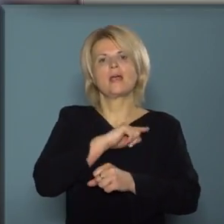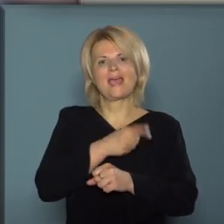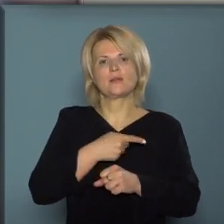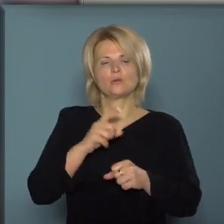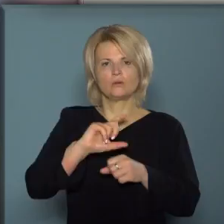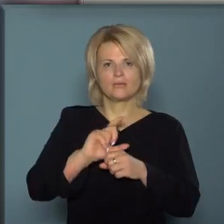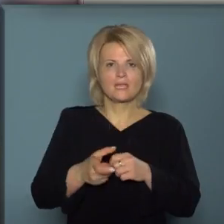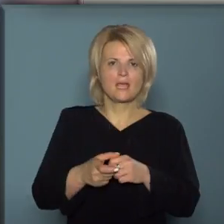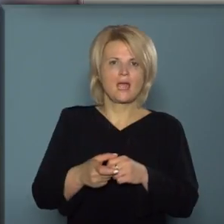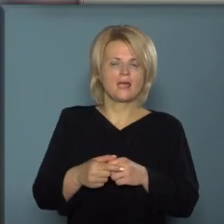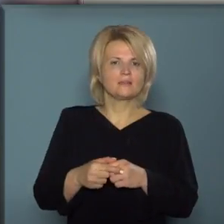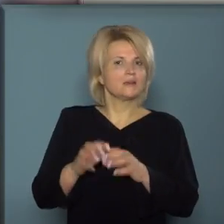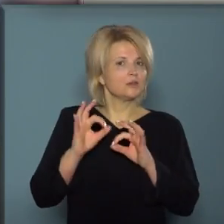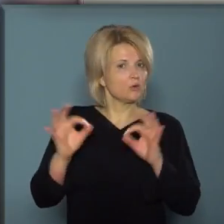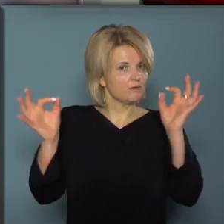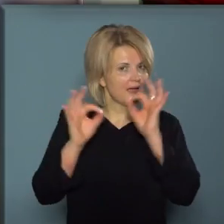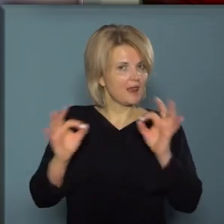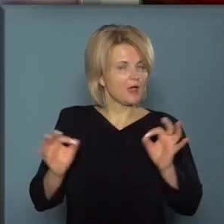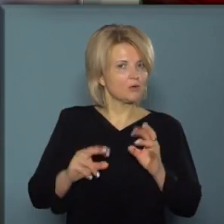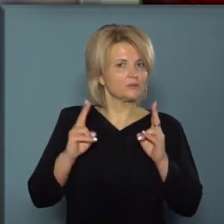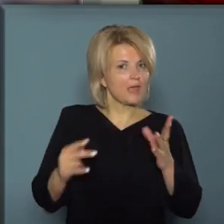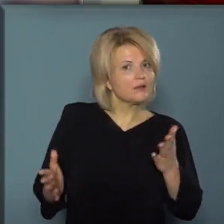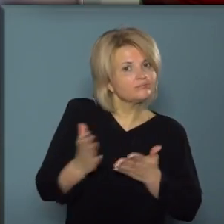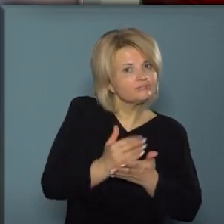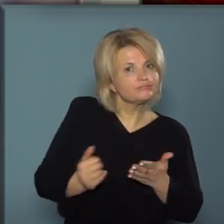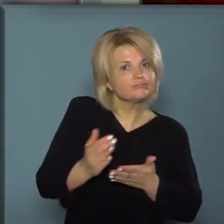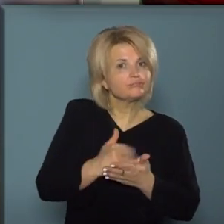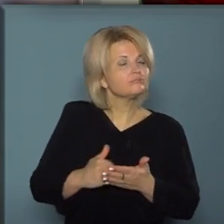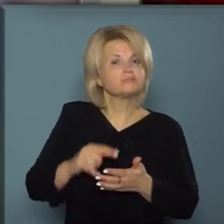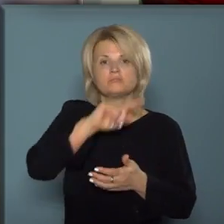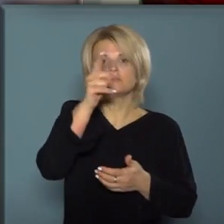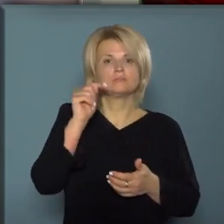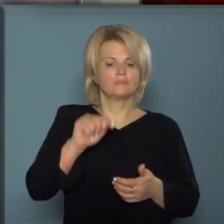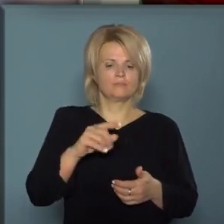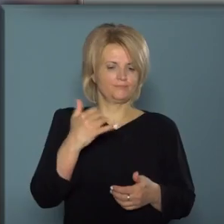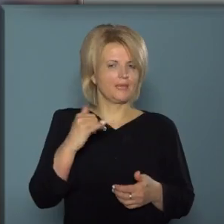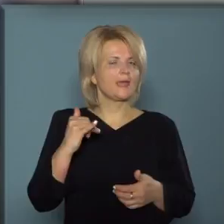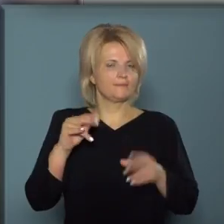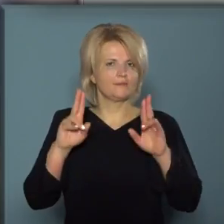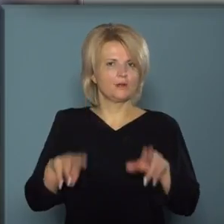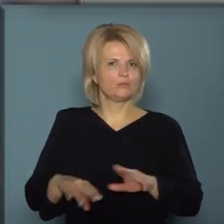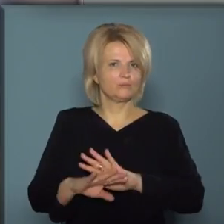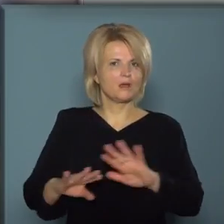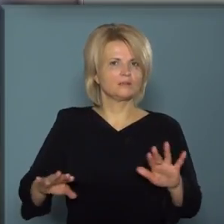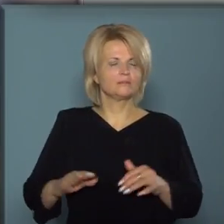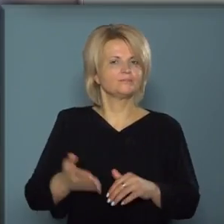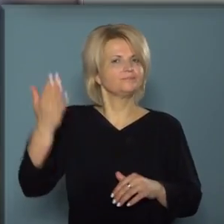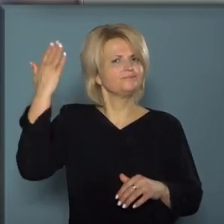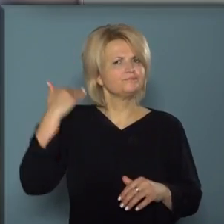a versenyfutása jó vállalkozókért? Ez teljes mértékben így van. Annak